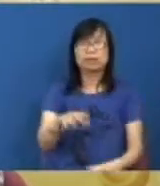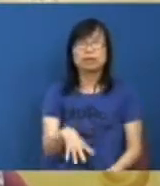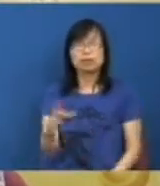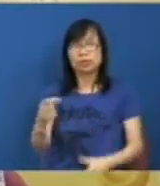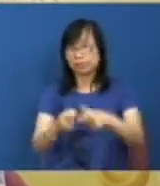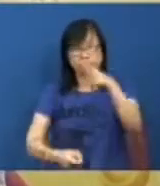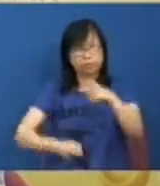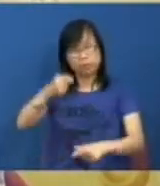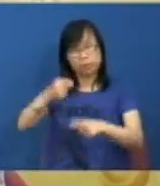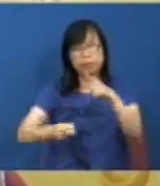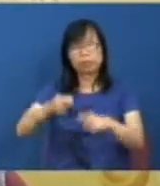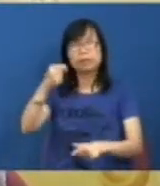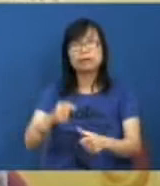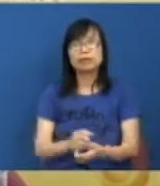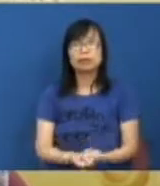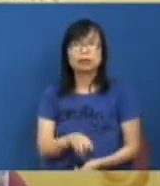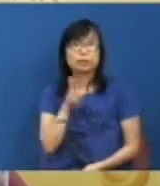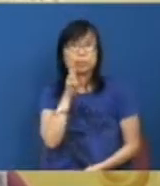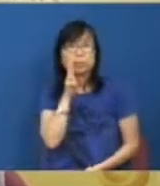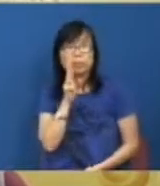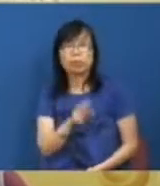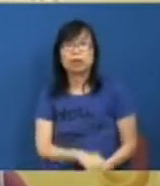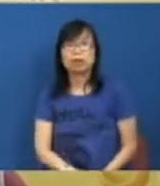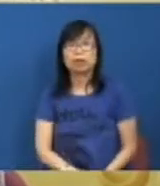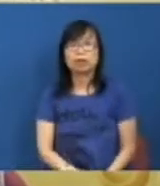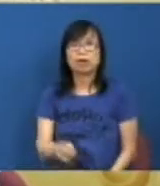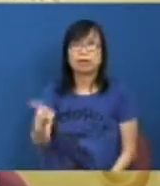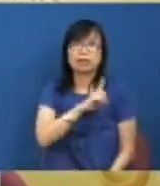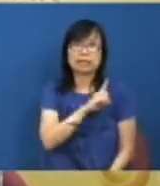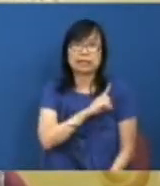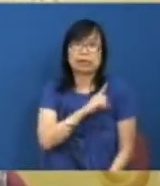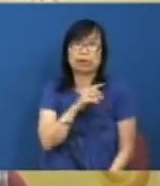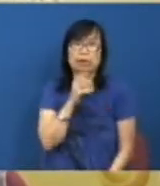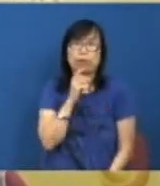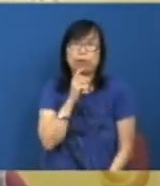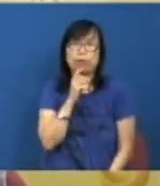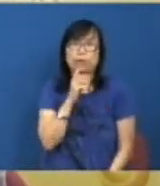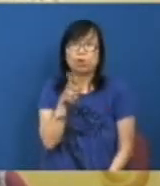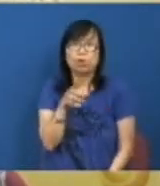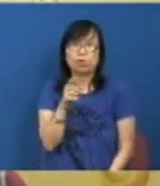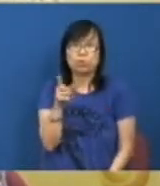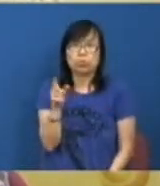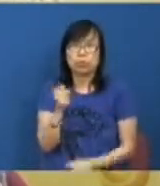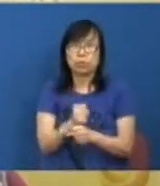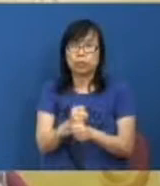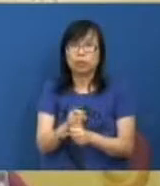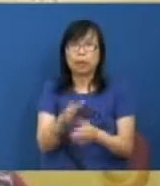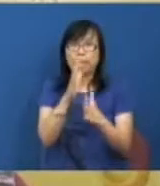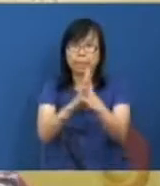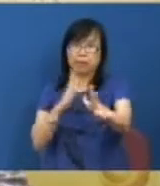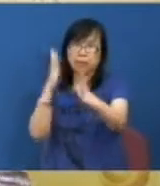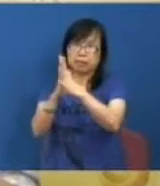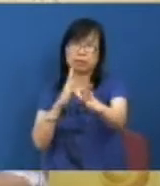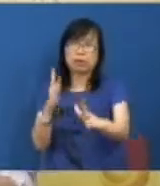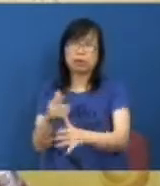好公平啦，係啦。咁若果佢一係就嗱，我自己好直接，你以做公平就一定係同一條隊，或者